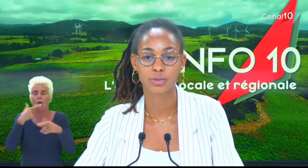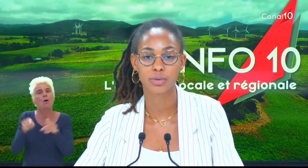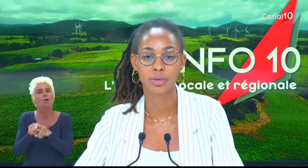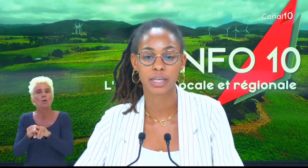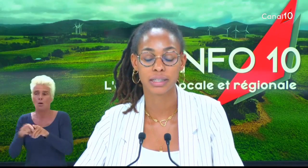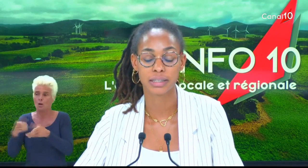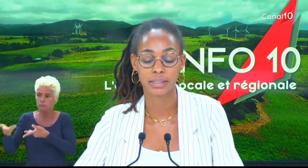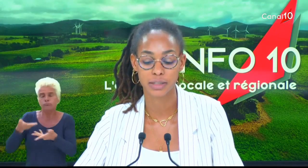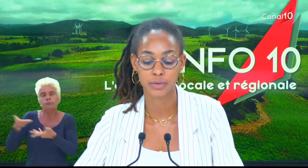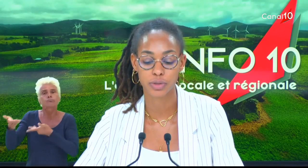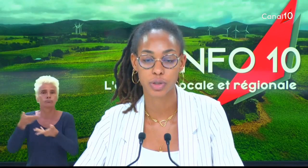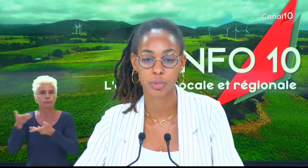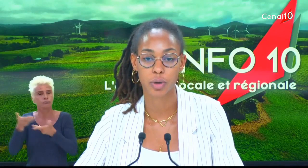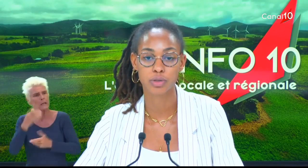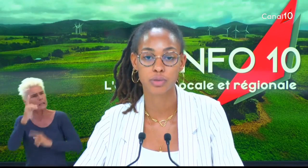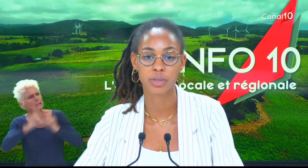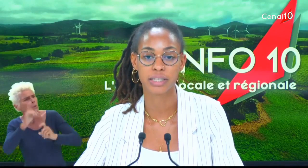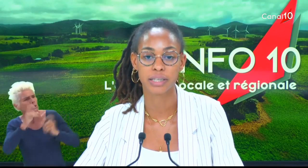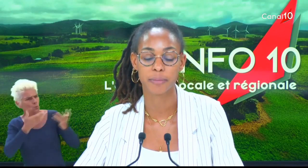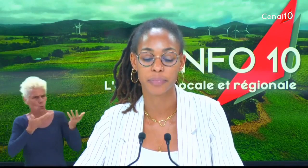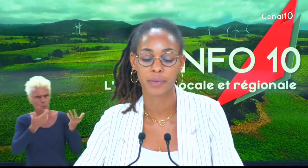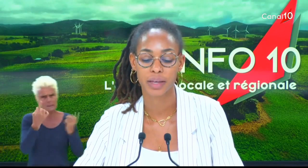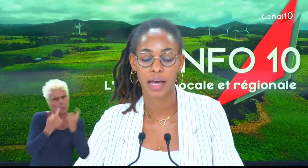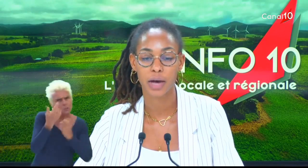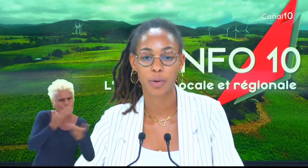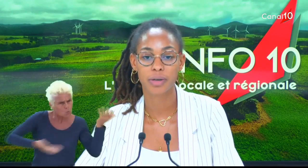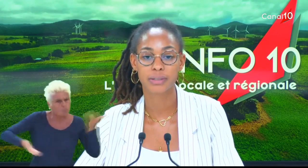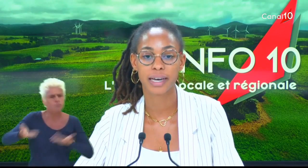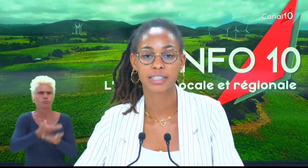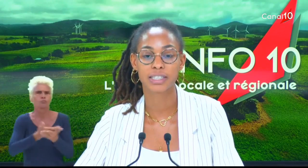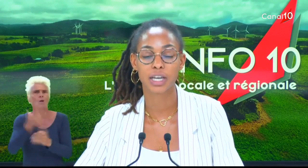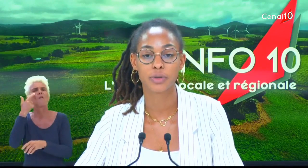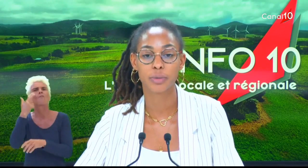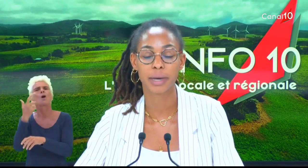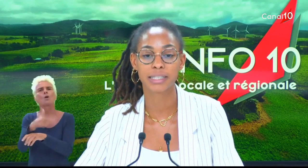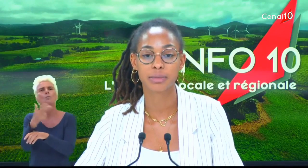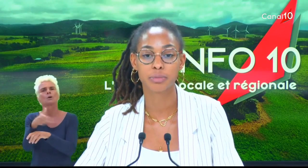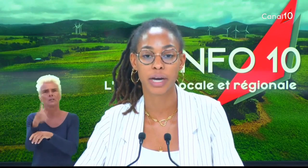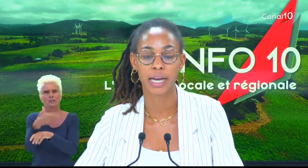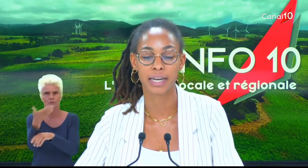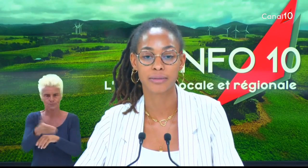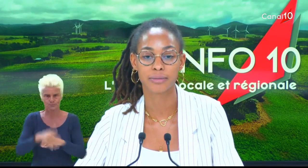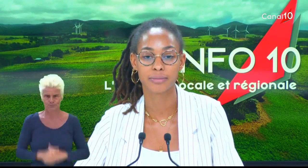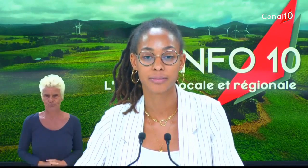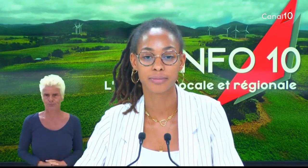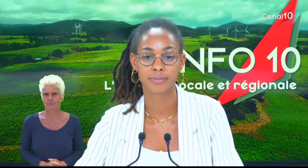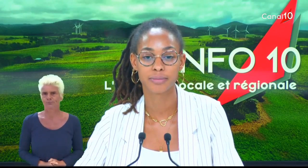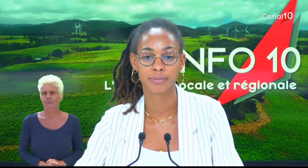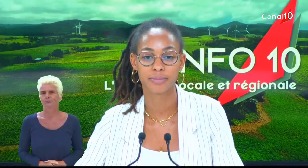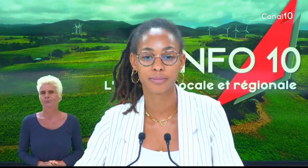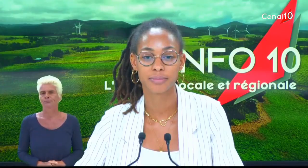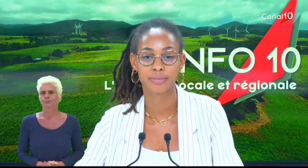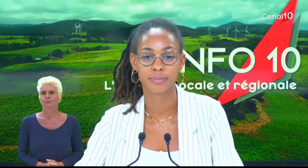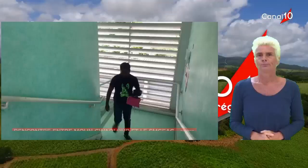questions et les dysfonctionnements soulignés un reportage de Maxime Morel